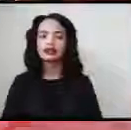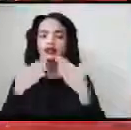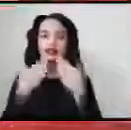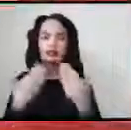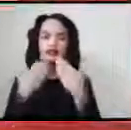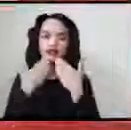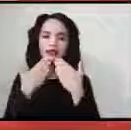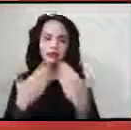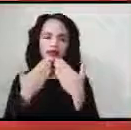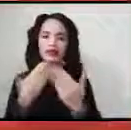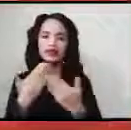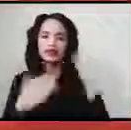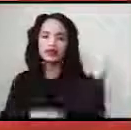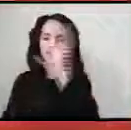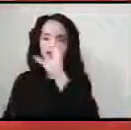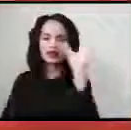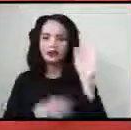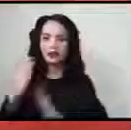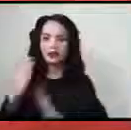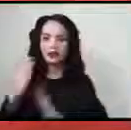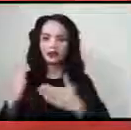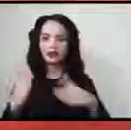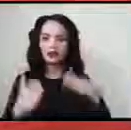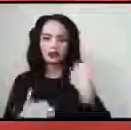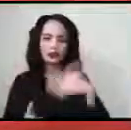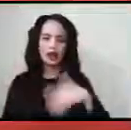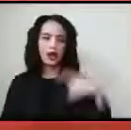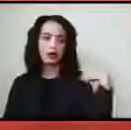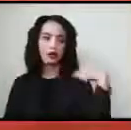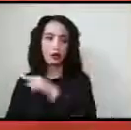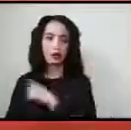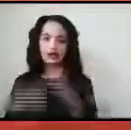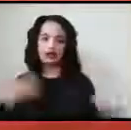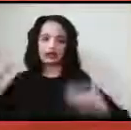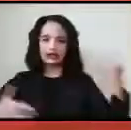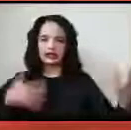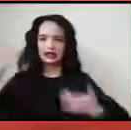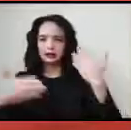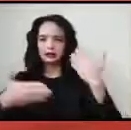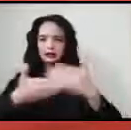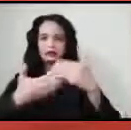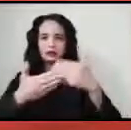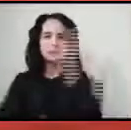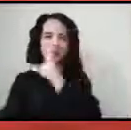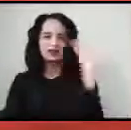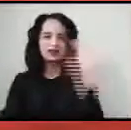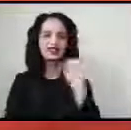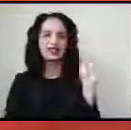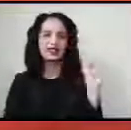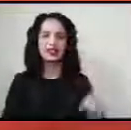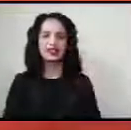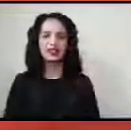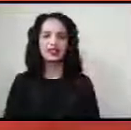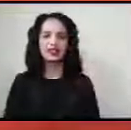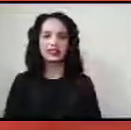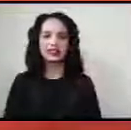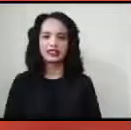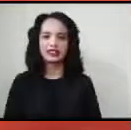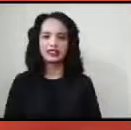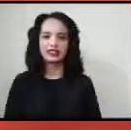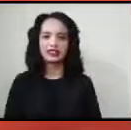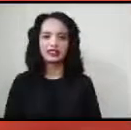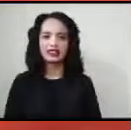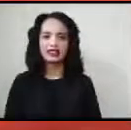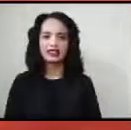Naman, ipapasilip sa atin ang game streamer and vlogger na si JC Caloy. Kung ano nga ba ang bagong gaming console na PS5? Yan ang